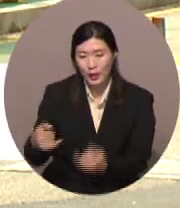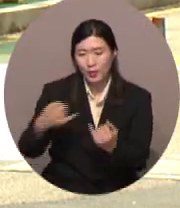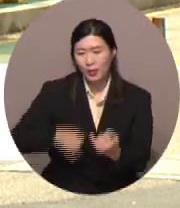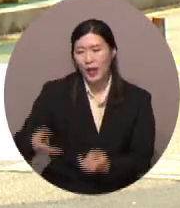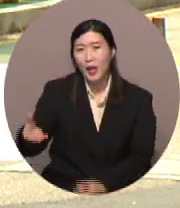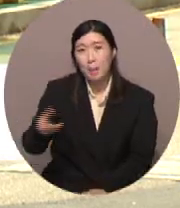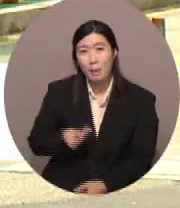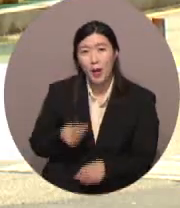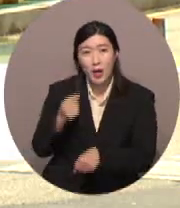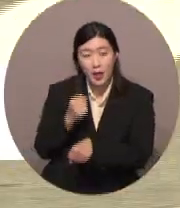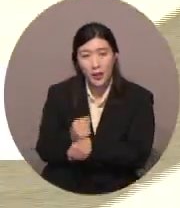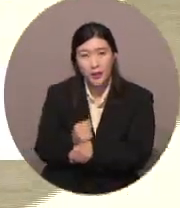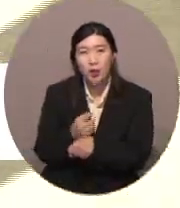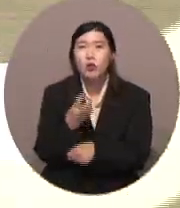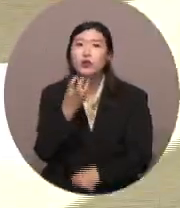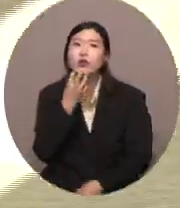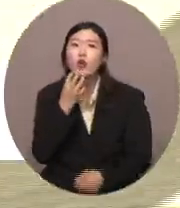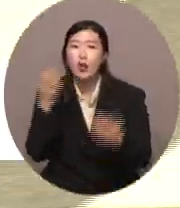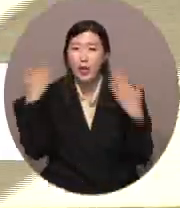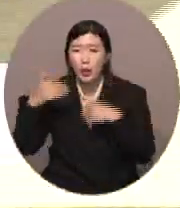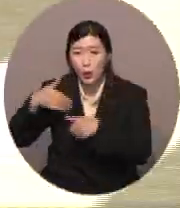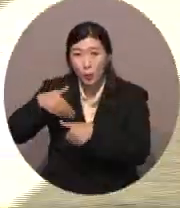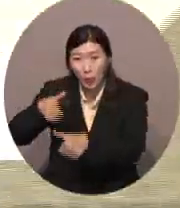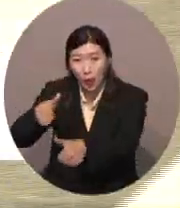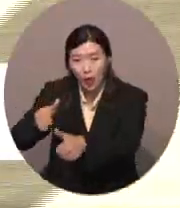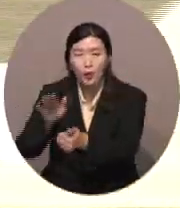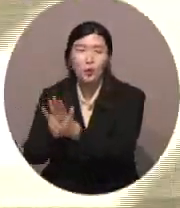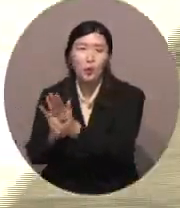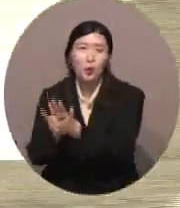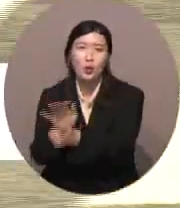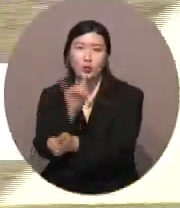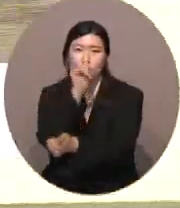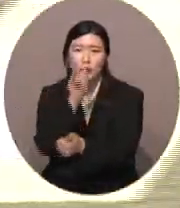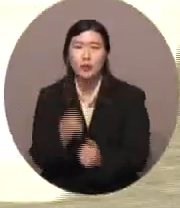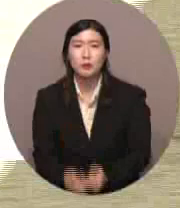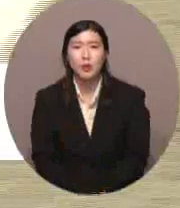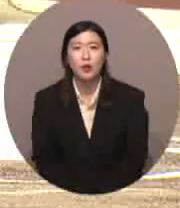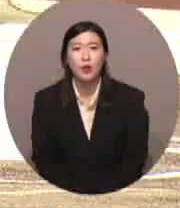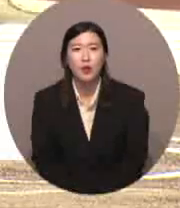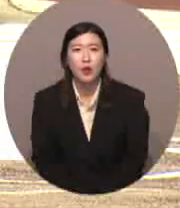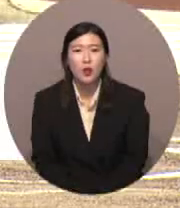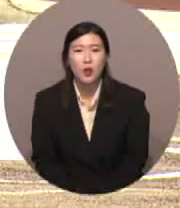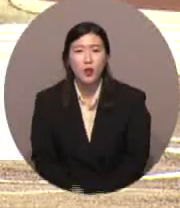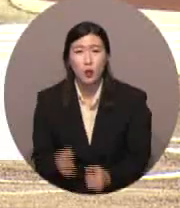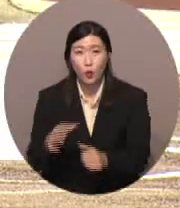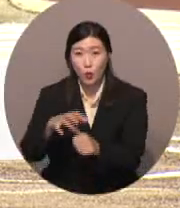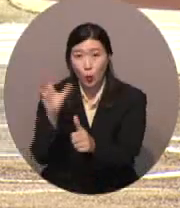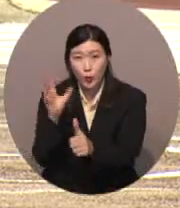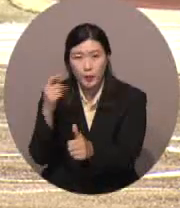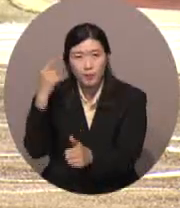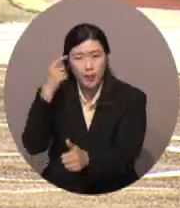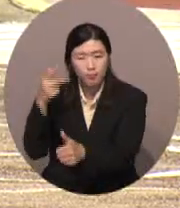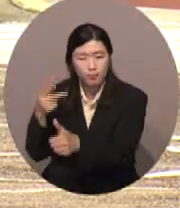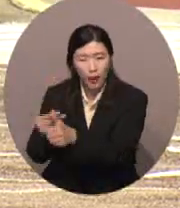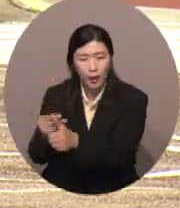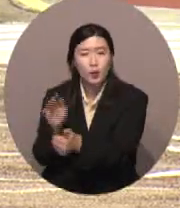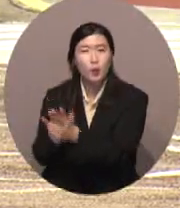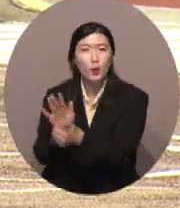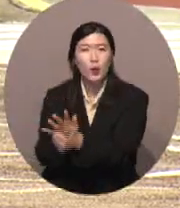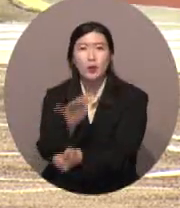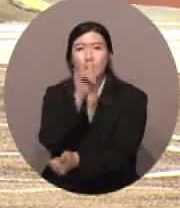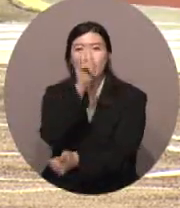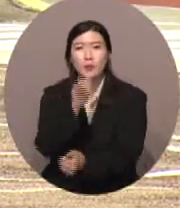사바 서울 이와 악당의 교비 생으로 편입시켜 유년시절 독립 의식을 고취시키는 데 큰 영향을